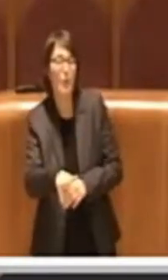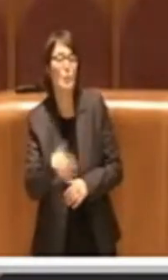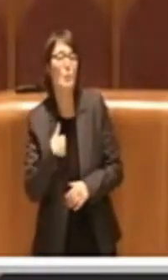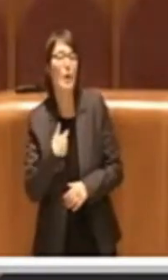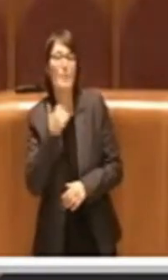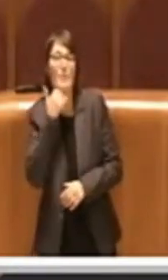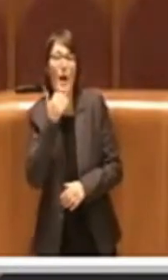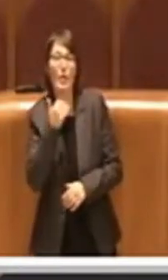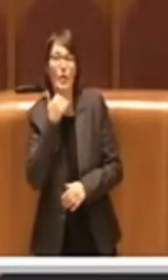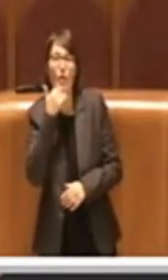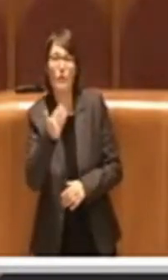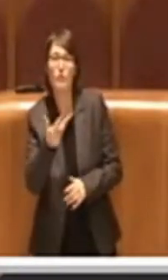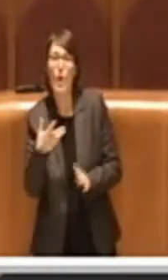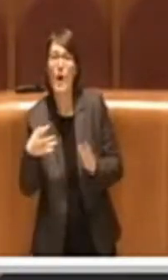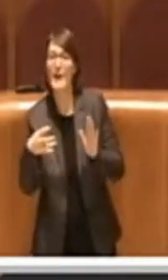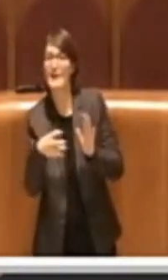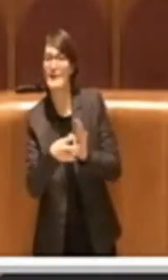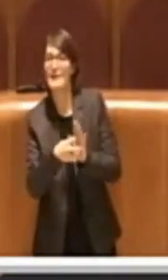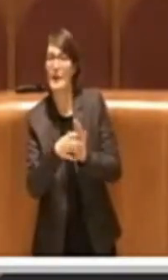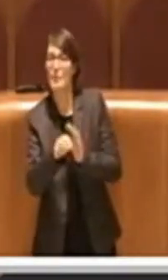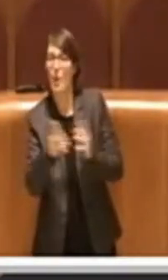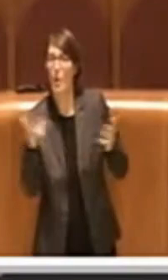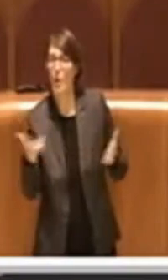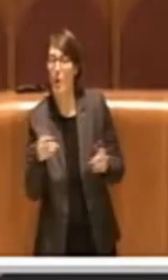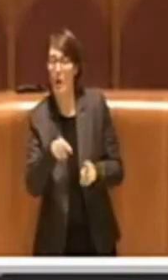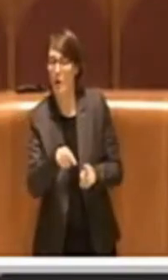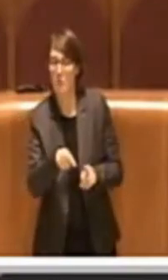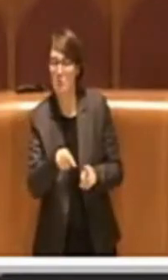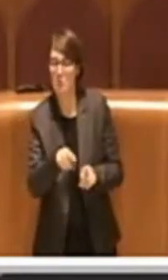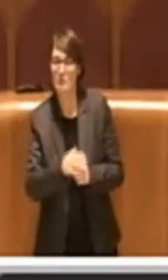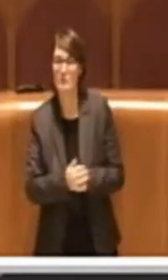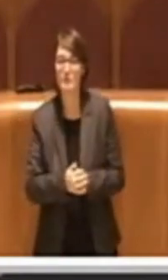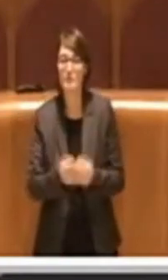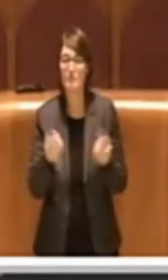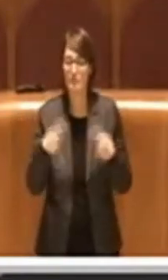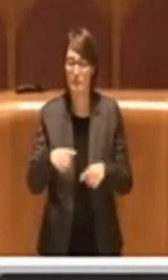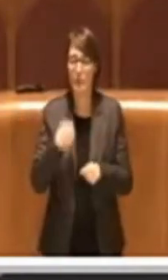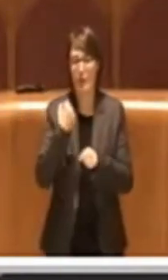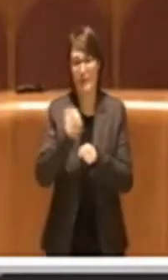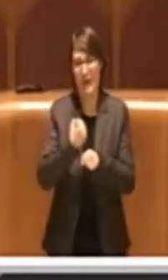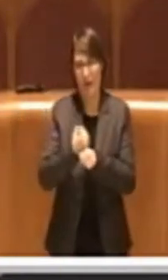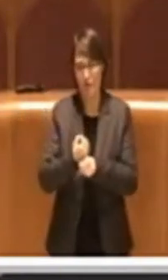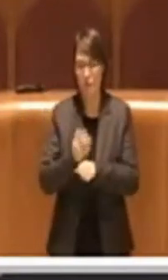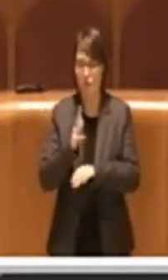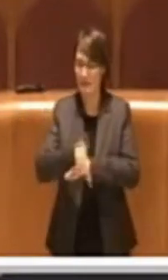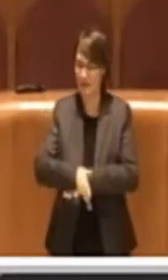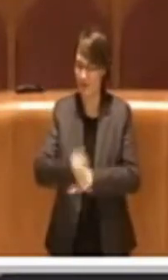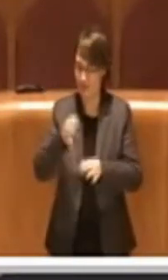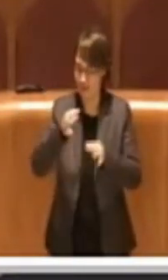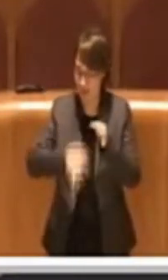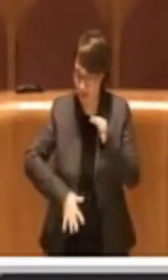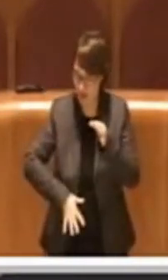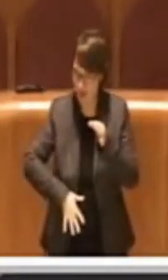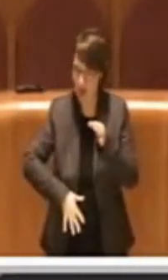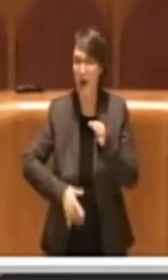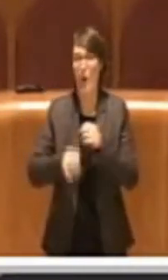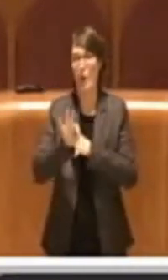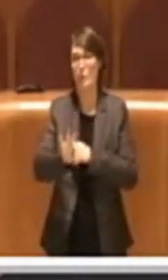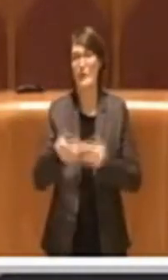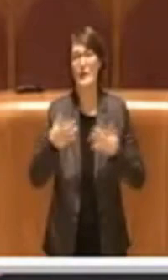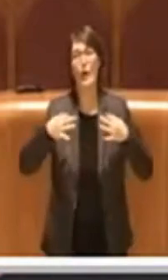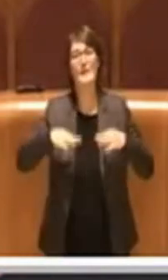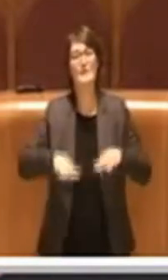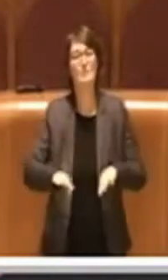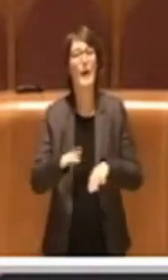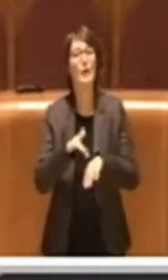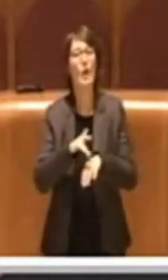hanno richiesto l'apposizione di quel simbolo. Quindi un lavoro di intervento immediato per il rispetto della sensibilità